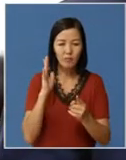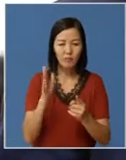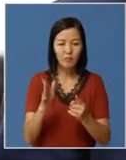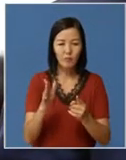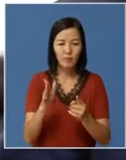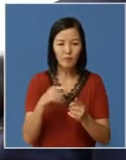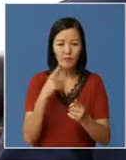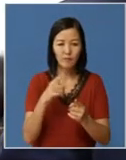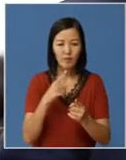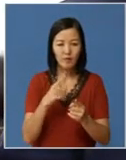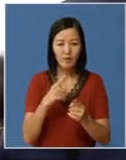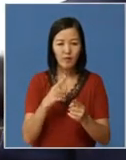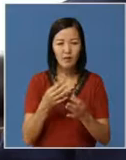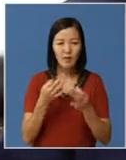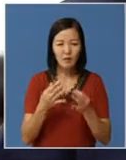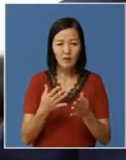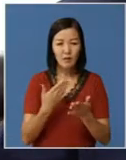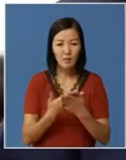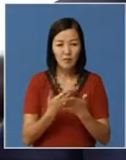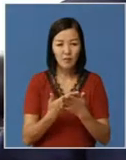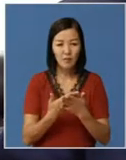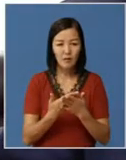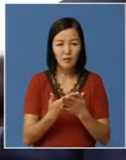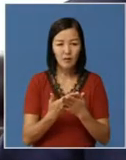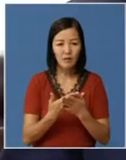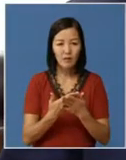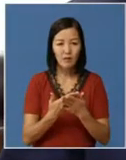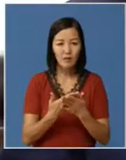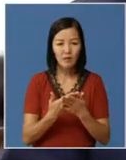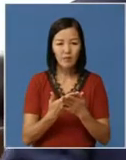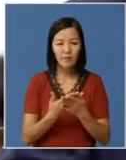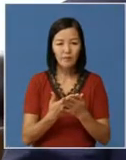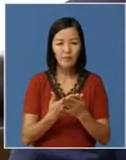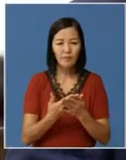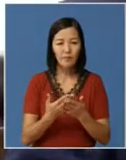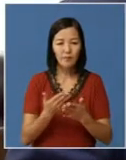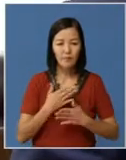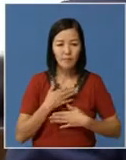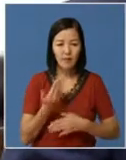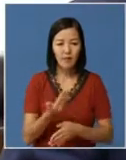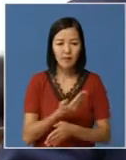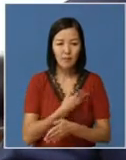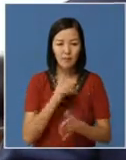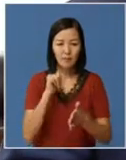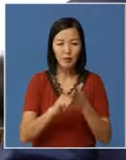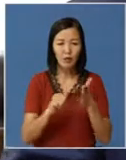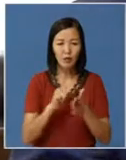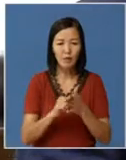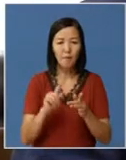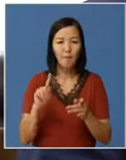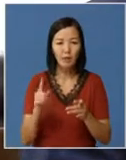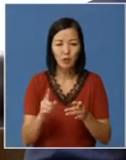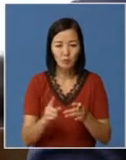да, не только, например, вот, мы должны отразить вот, последствия, мы хотим искать причины, почему вот